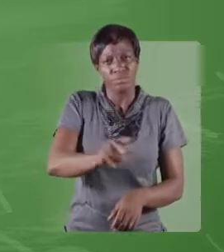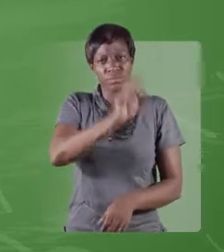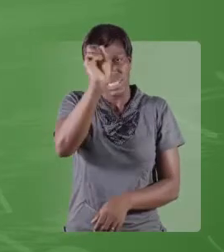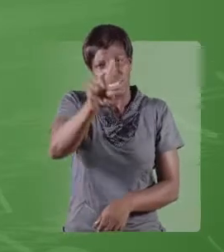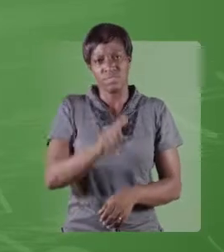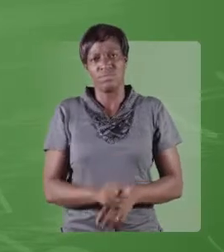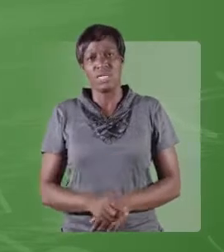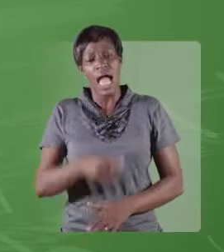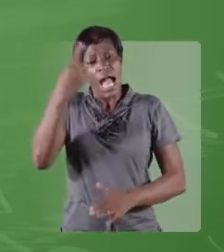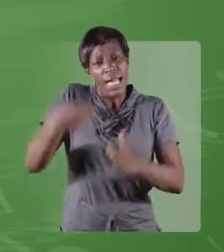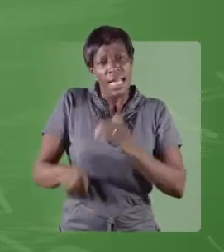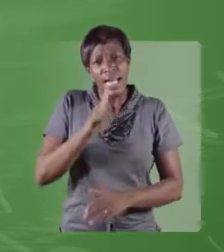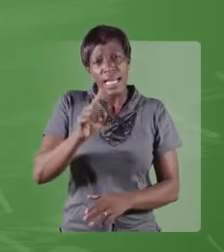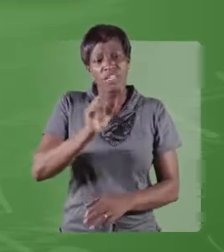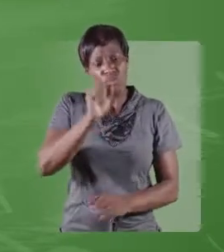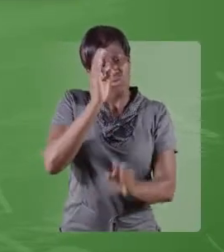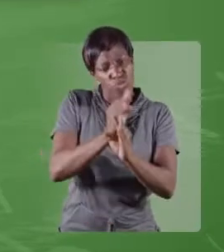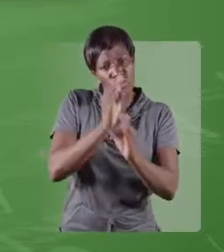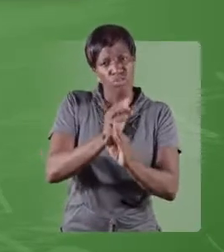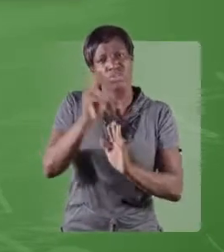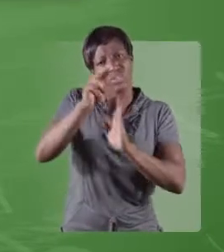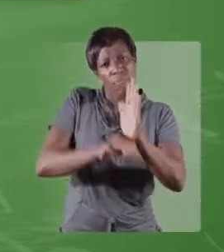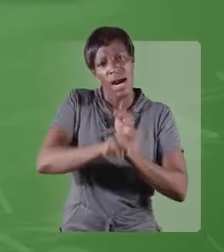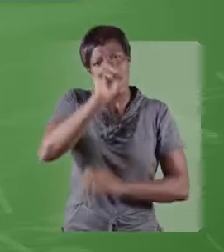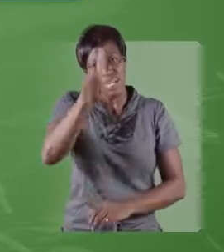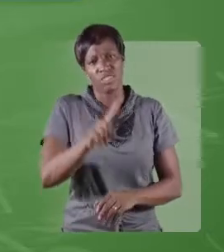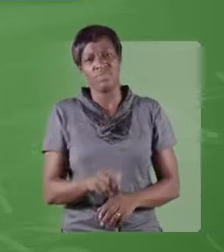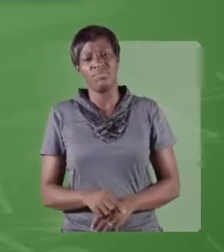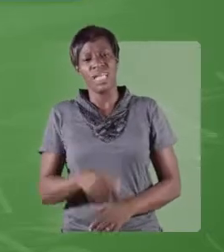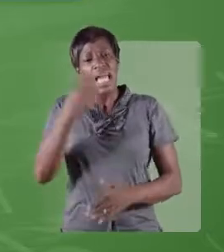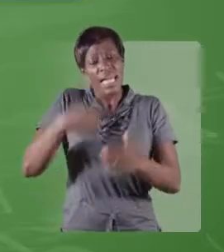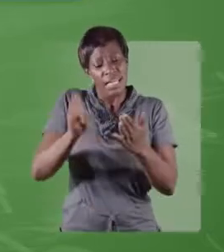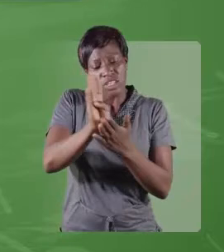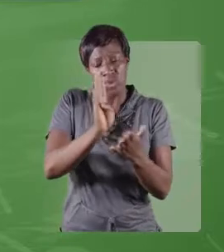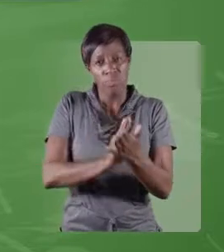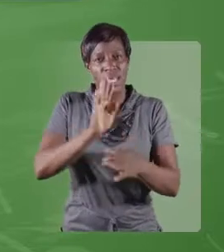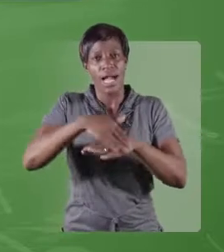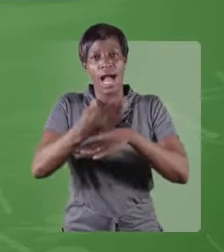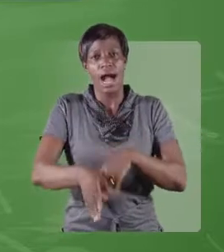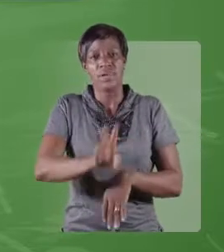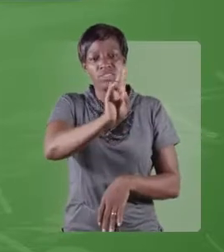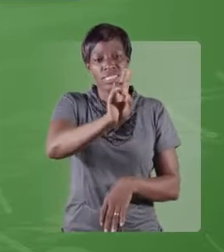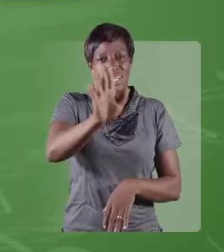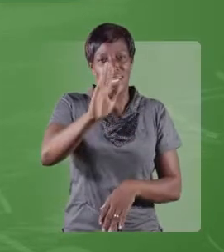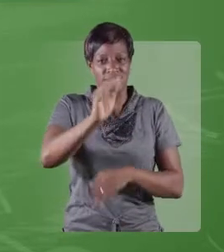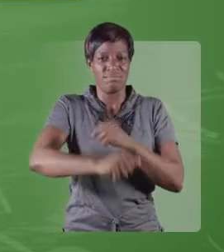Quel est son fonctionnement? Quel est son bilan après 75 ans d'existence?